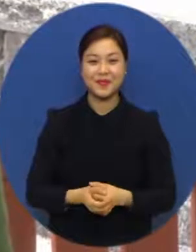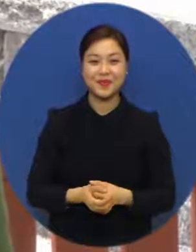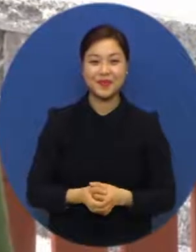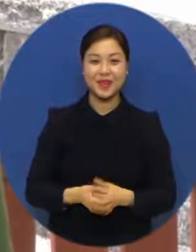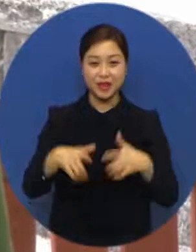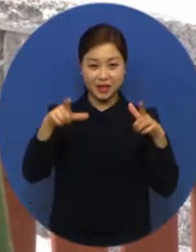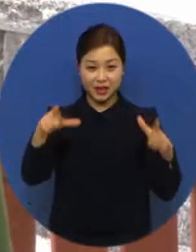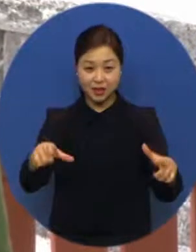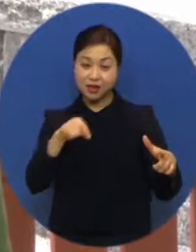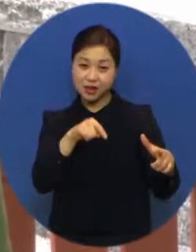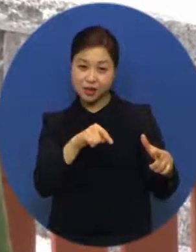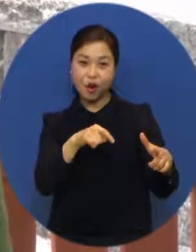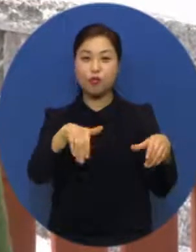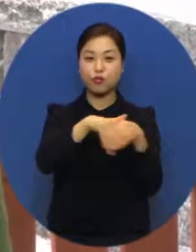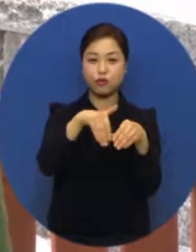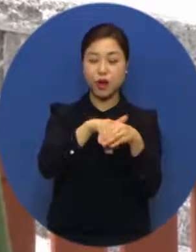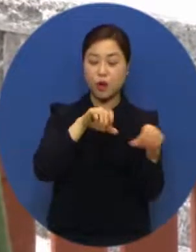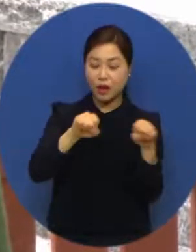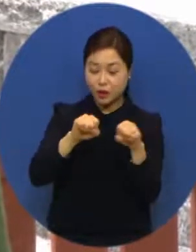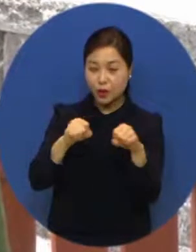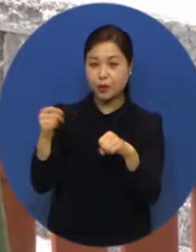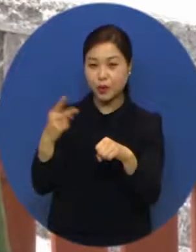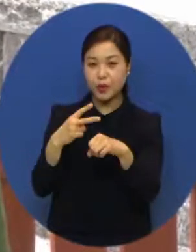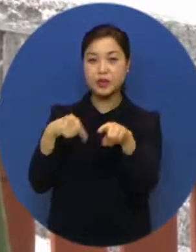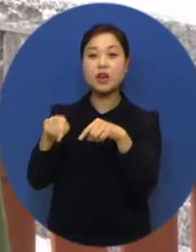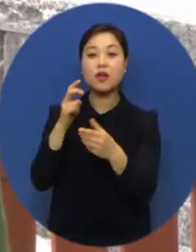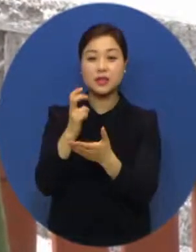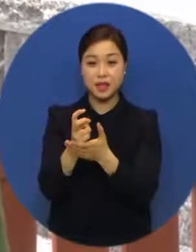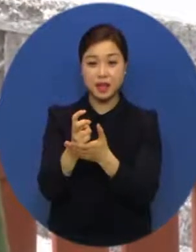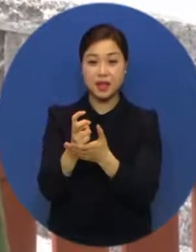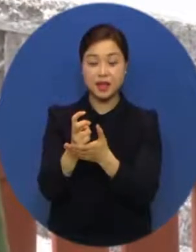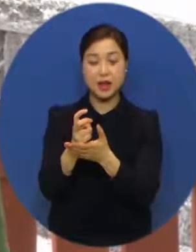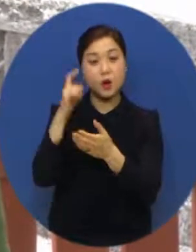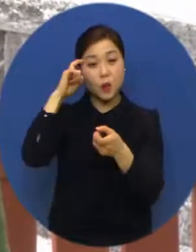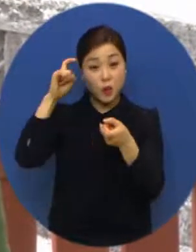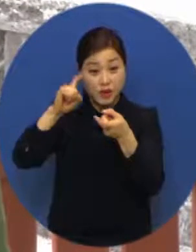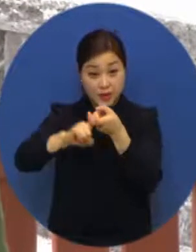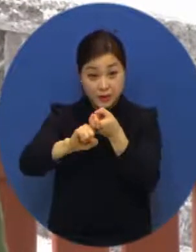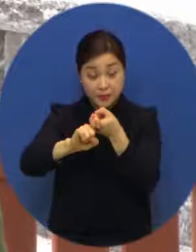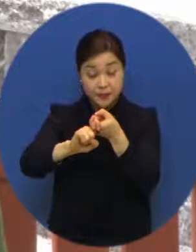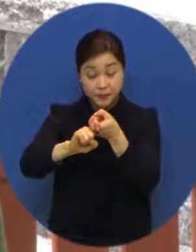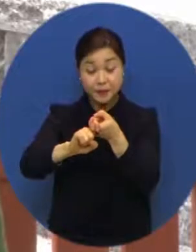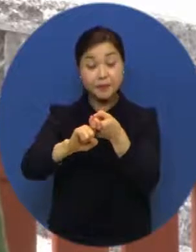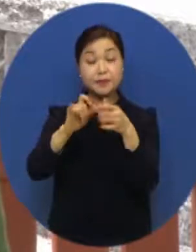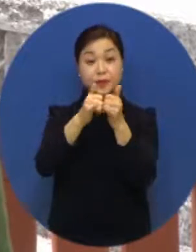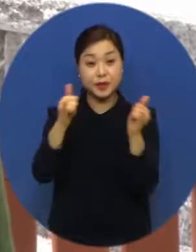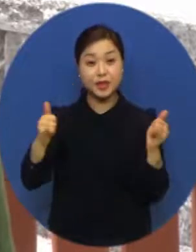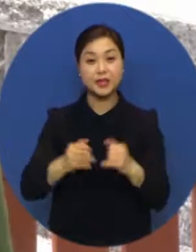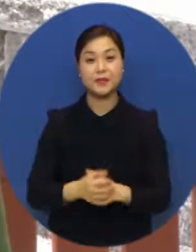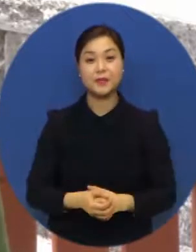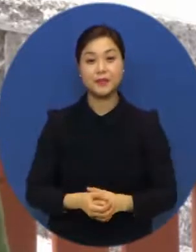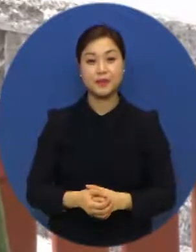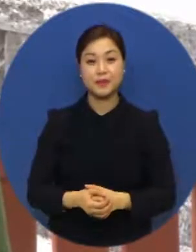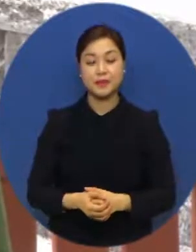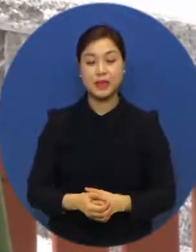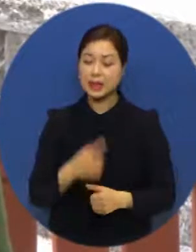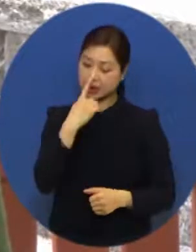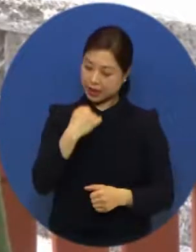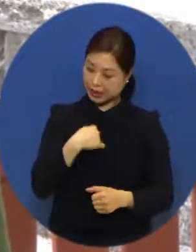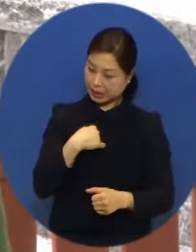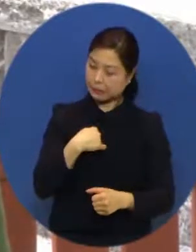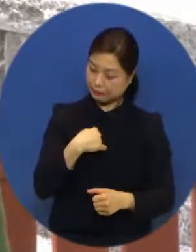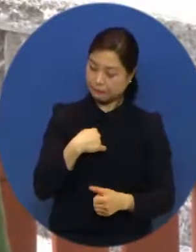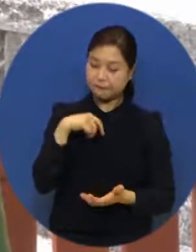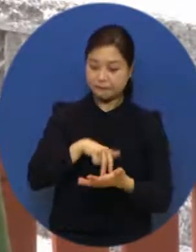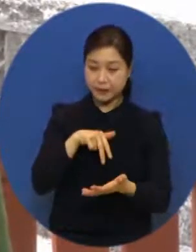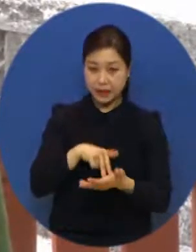지역에서 문화활동이나 또 문화정책에 대한 관심을 갖고 계신 분들이라면 나라면